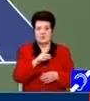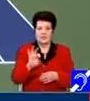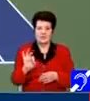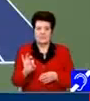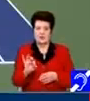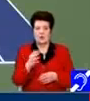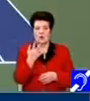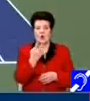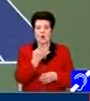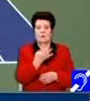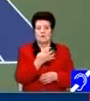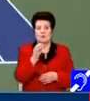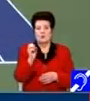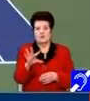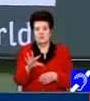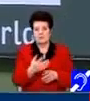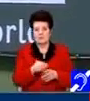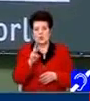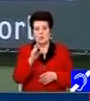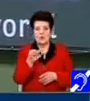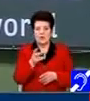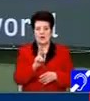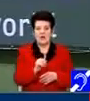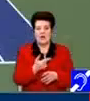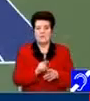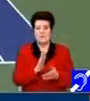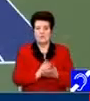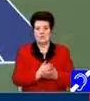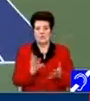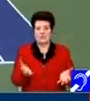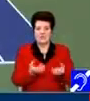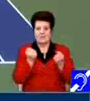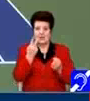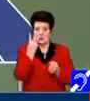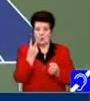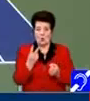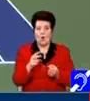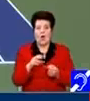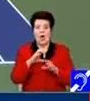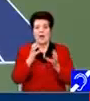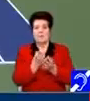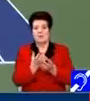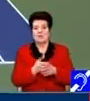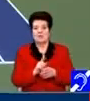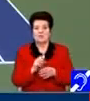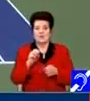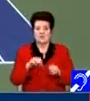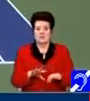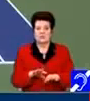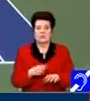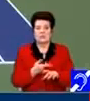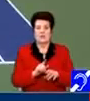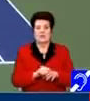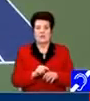și 40-15, când Monica a avut o tresărire de orgoliu, a salvat două mingi de meci și a revenit incredibil, reușind trei